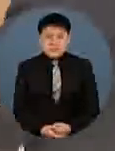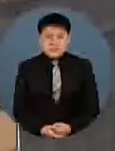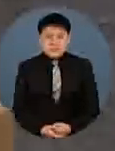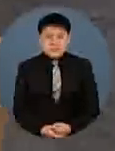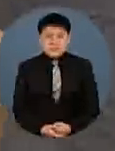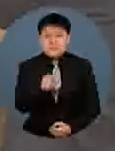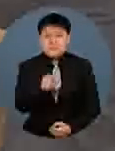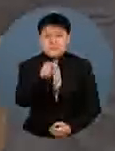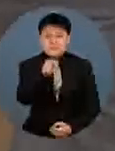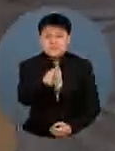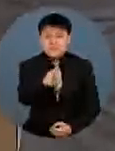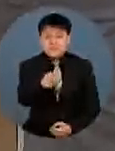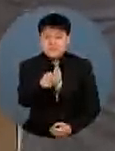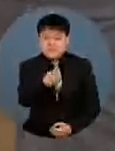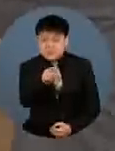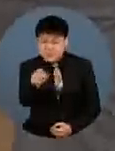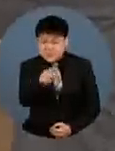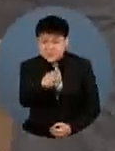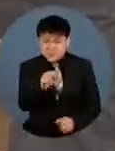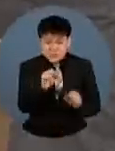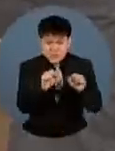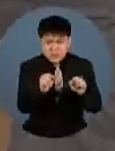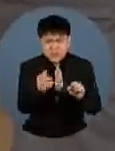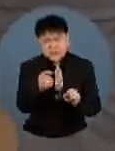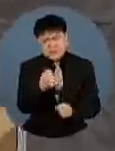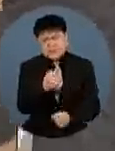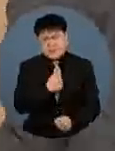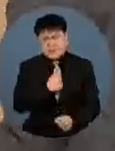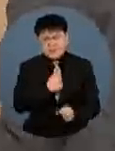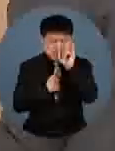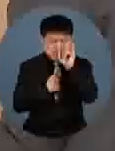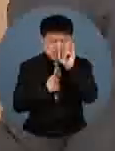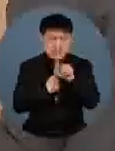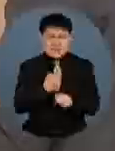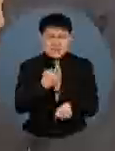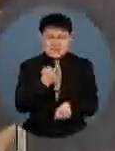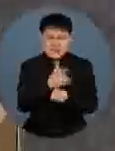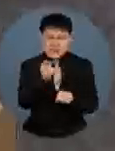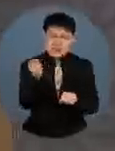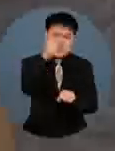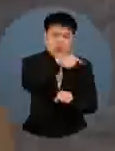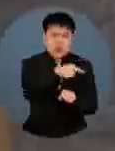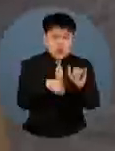일단은 여기를 맞아서는 산다 하더라도 갑갑하니까 뛰어나가는 건 당연하고 뛰고